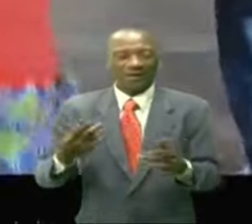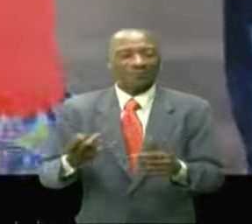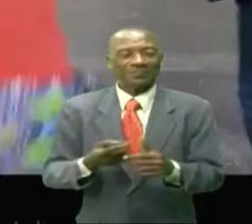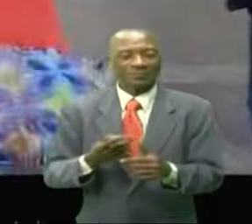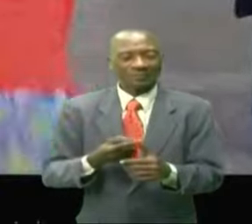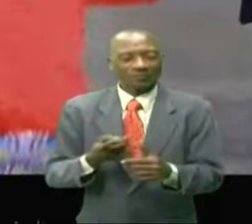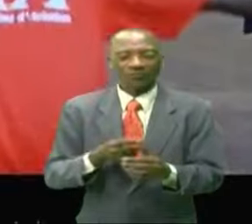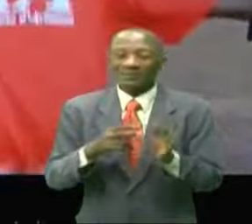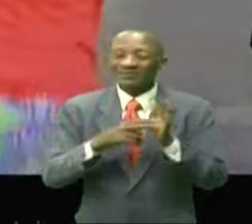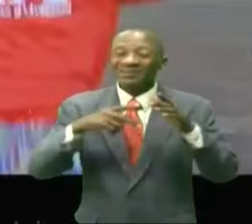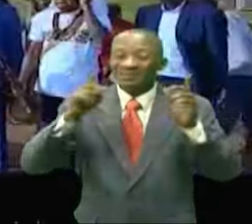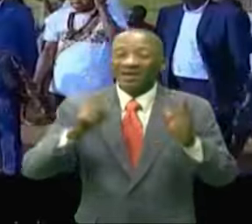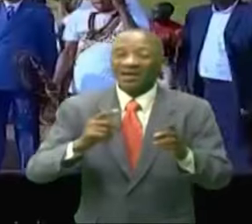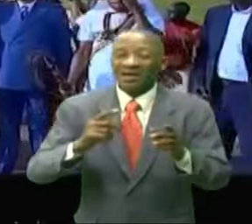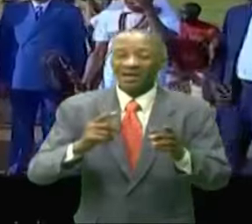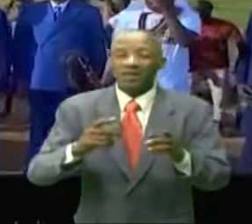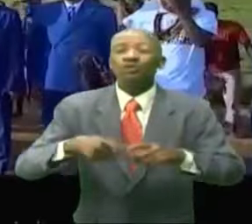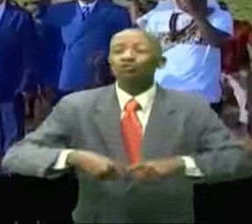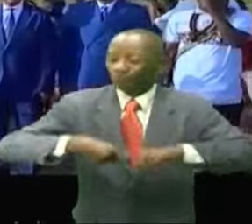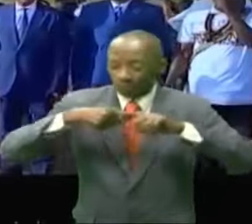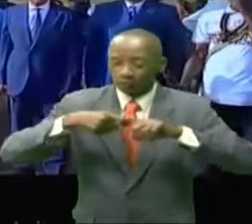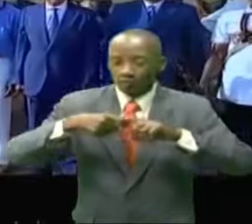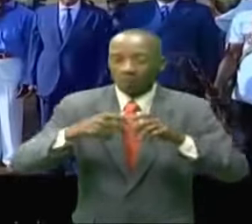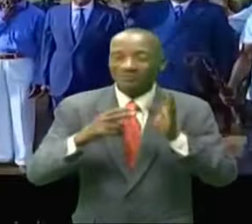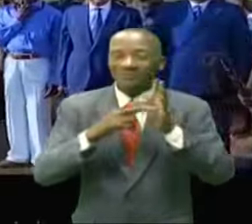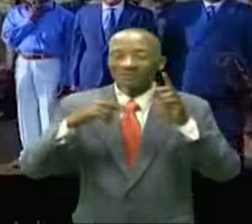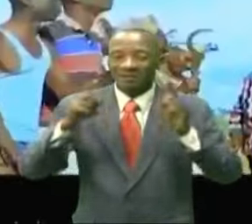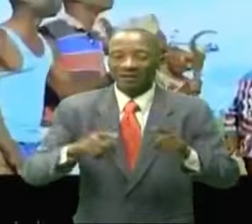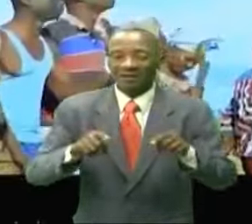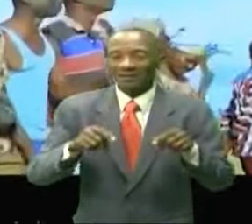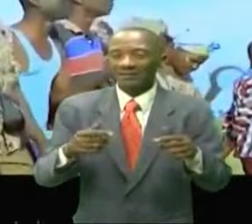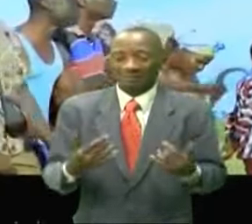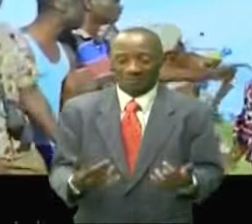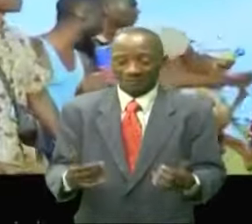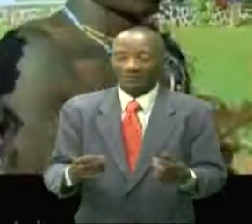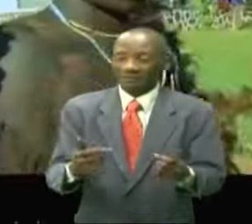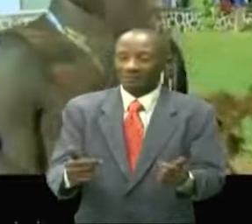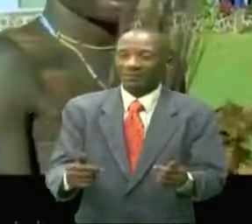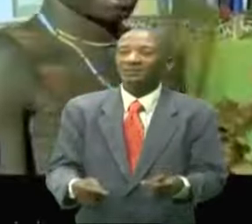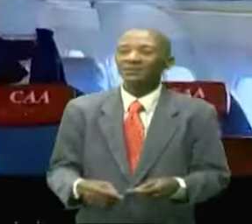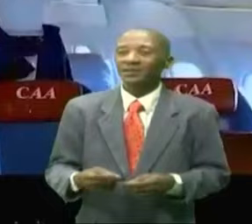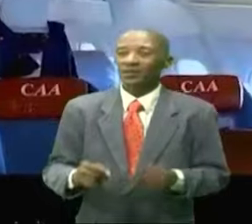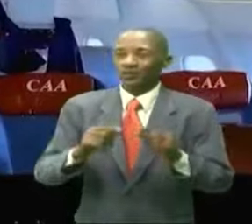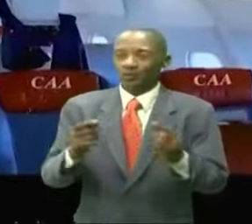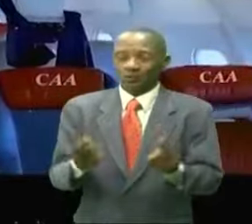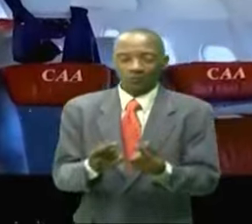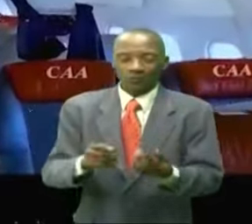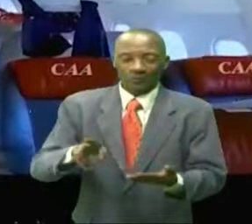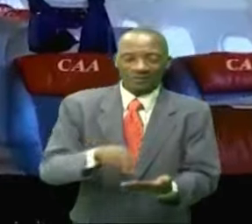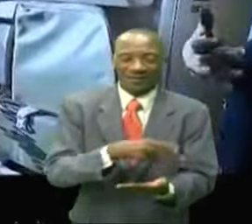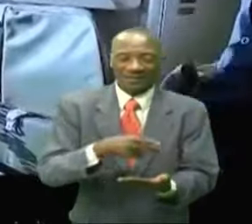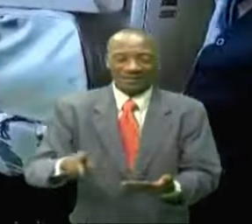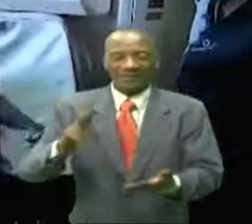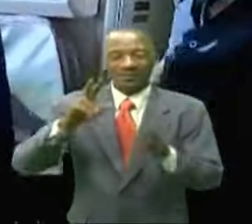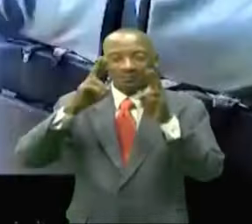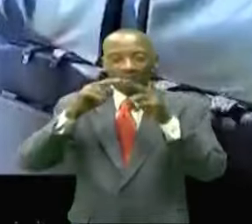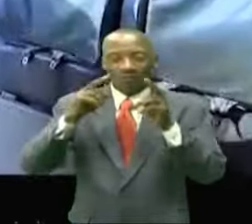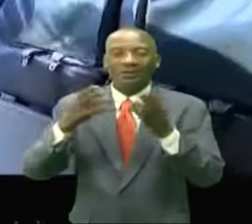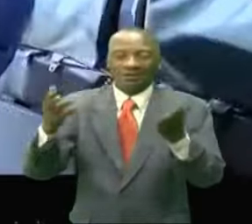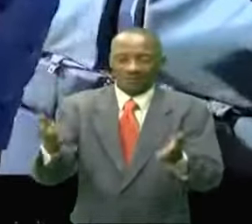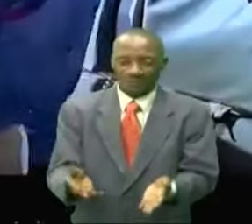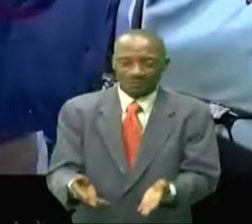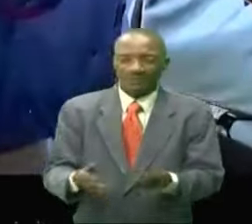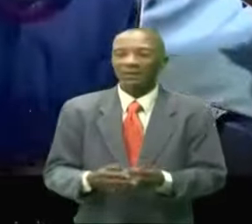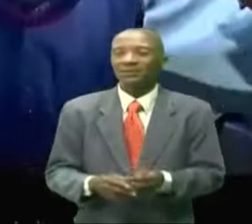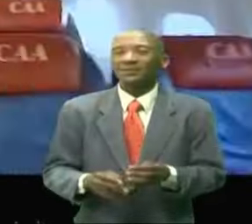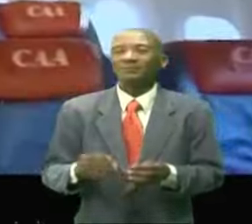de la population à l'aéroport avec l'animation du groupe folklorique traditionnel Gazaouid. Il s'en est suivi la visite de l'avion à l'intérieur par